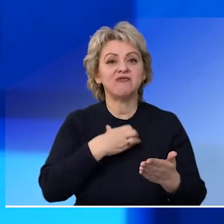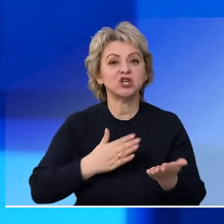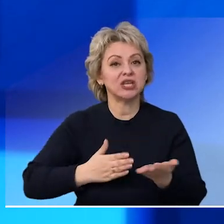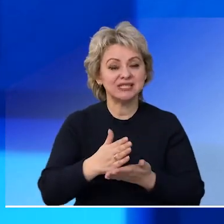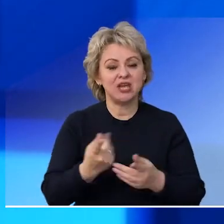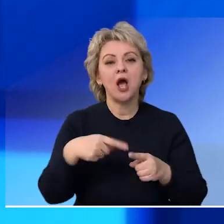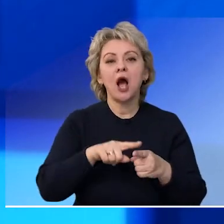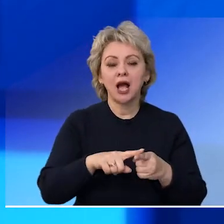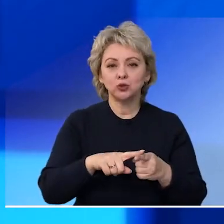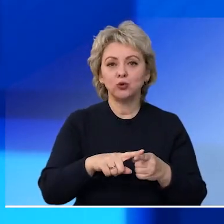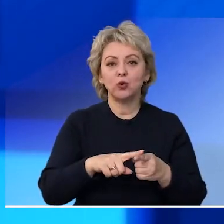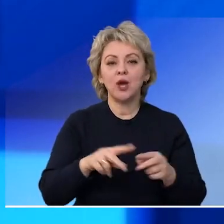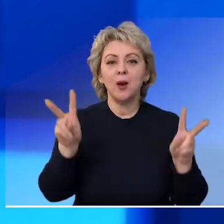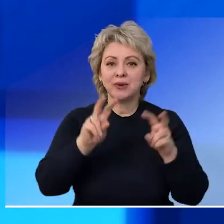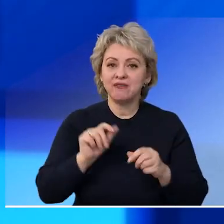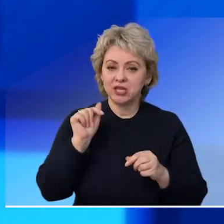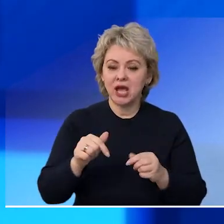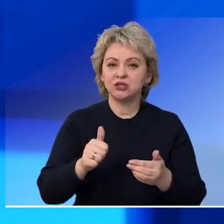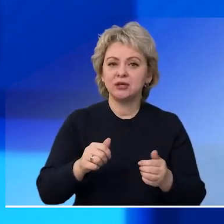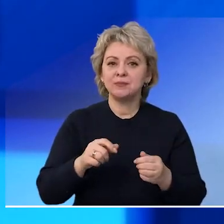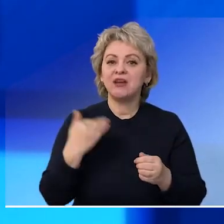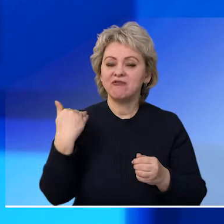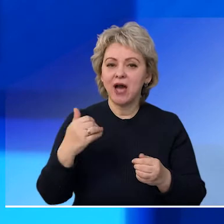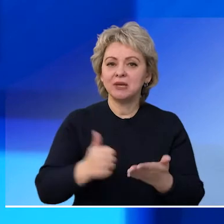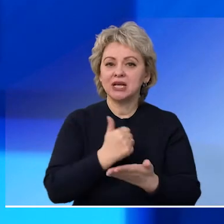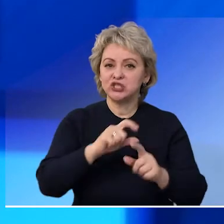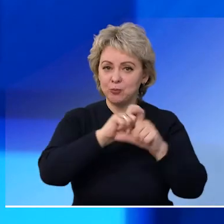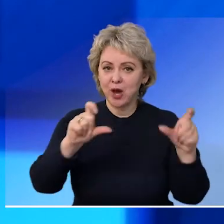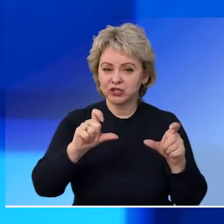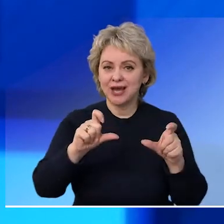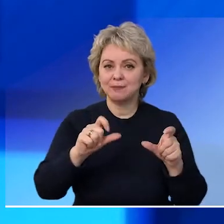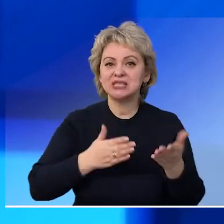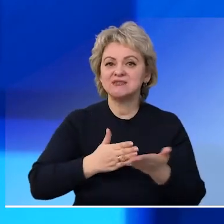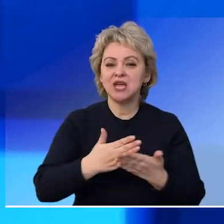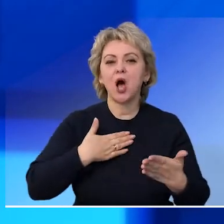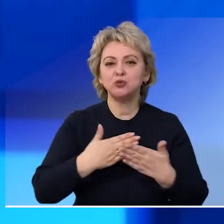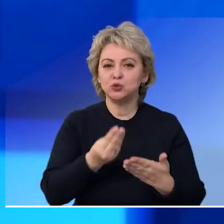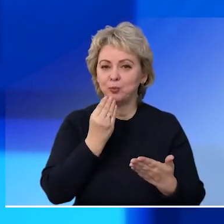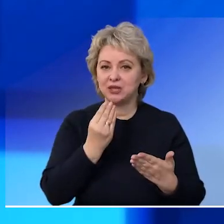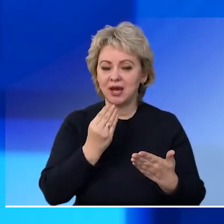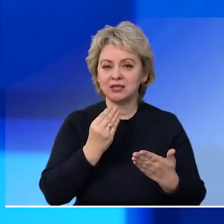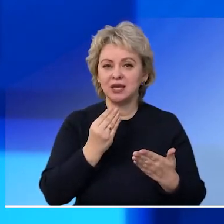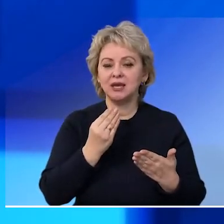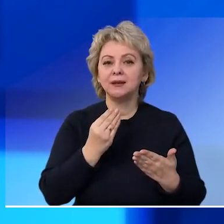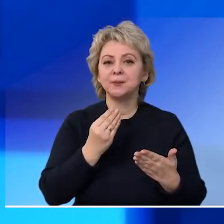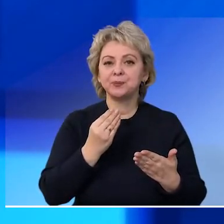еще одна важная сфера, которую курирует возглавляемый вами департамент, это сфера общественного питания,